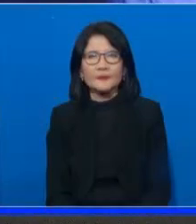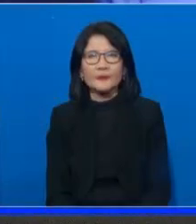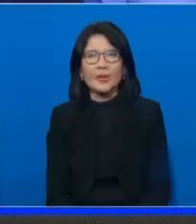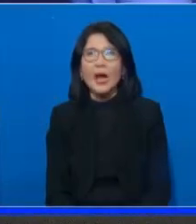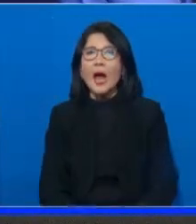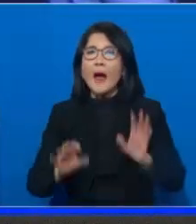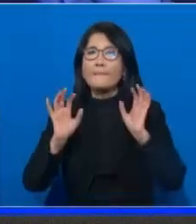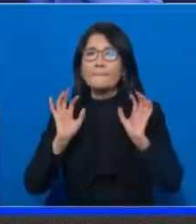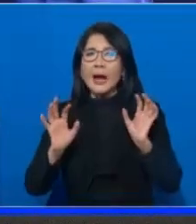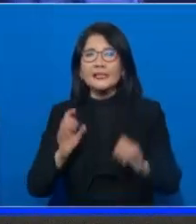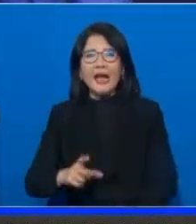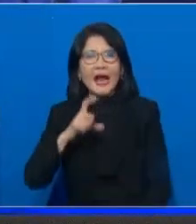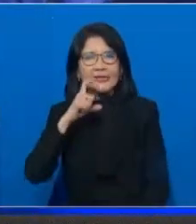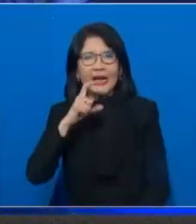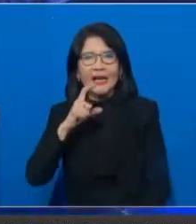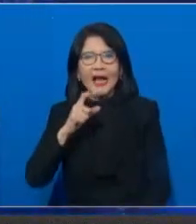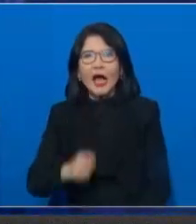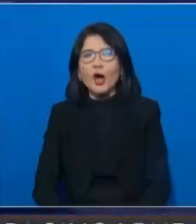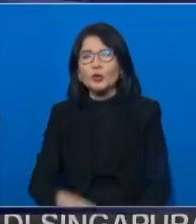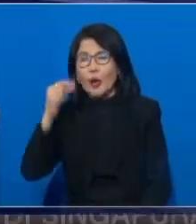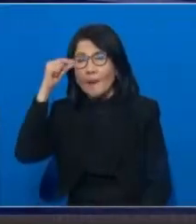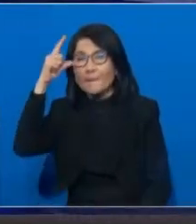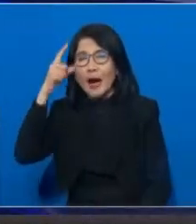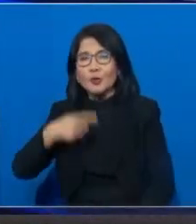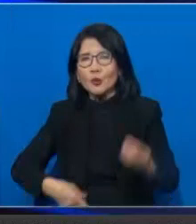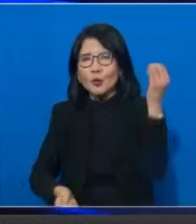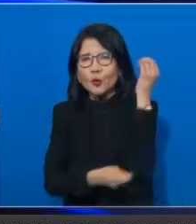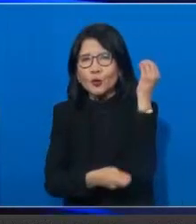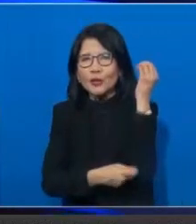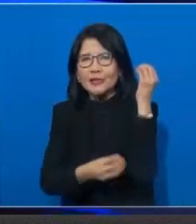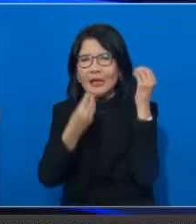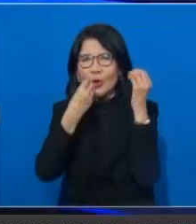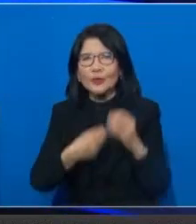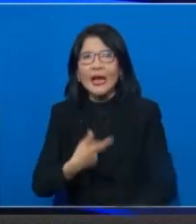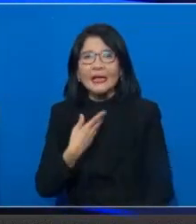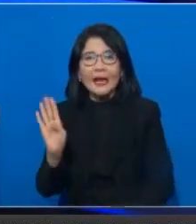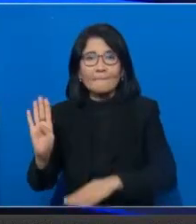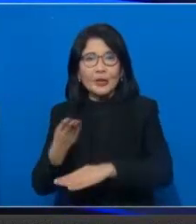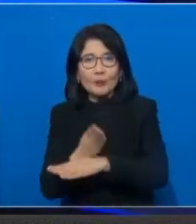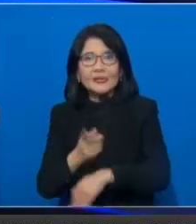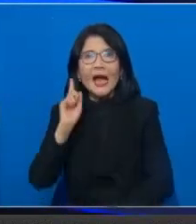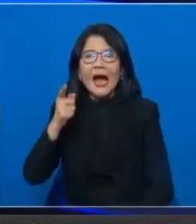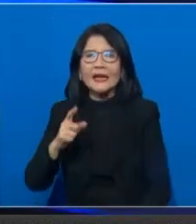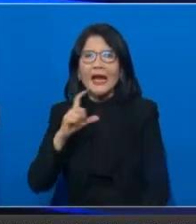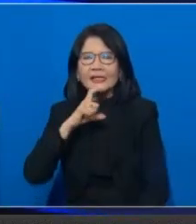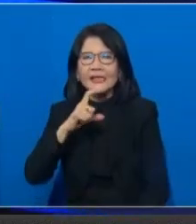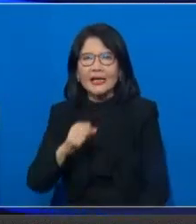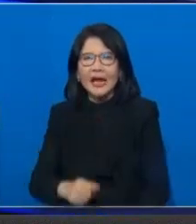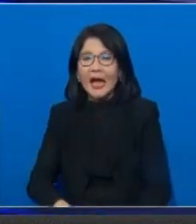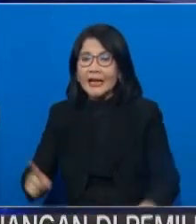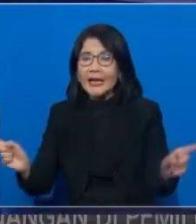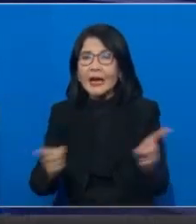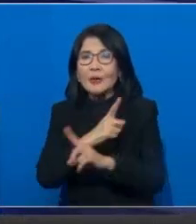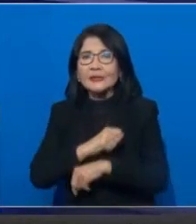Banyak cara dilakukan warga untuk membangunkan sahur. Di Banyumas, Jawa Tengah ada tradisi membangunkan sahur dengan musik dari berbagai alat